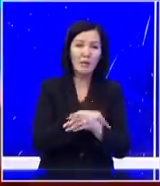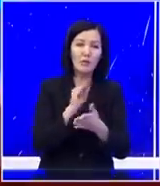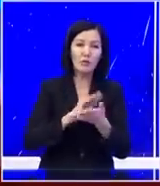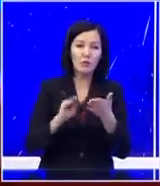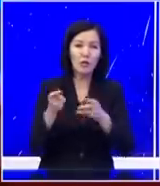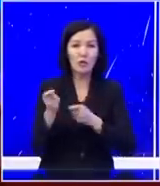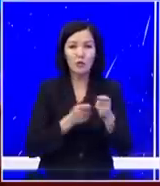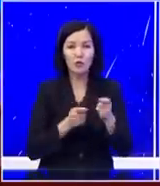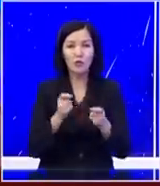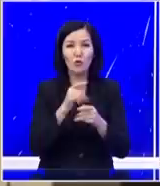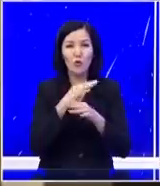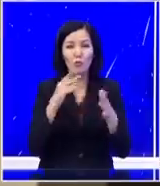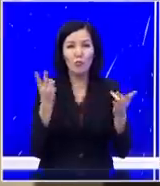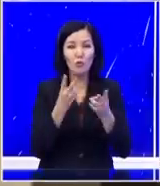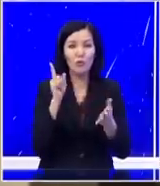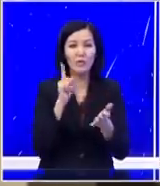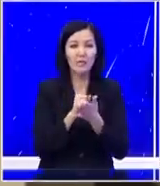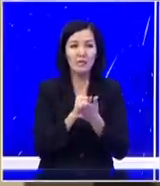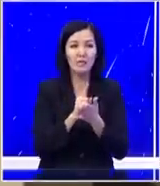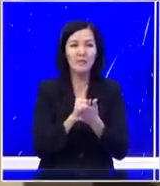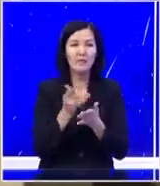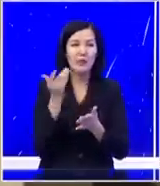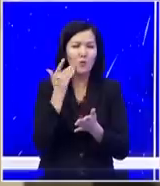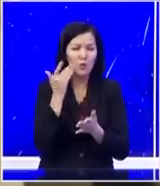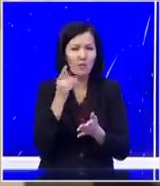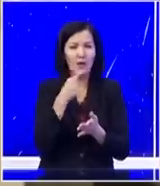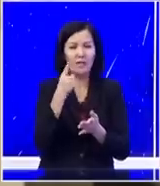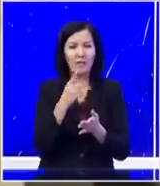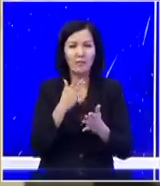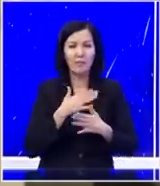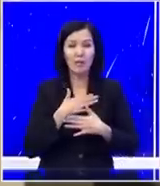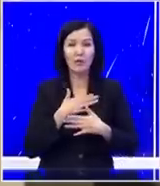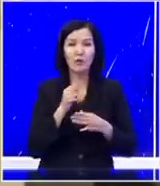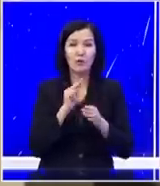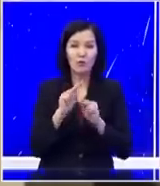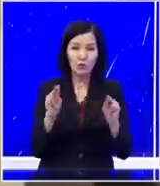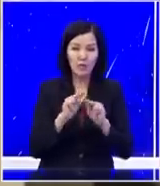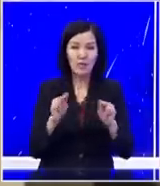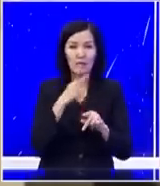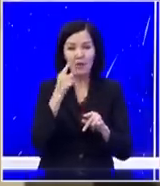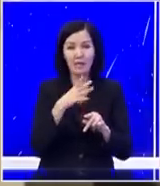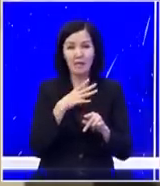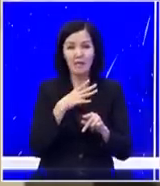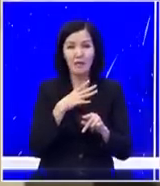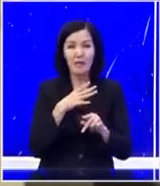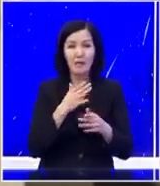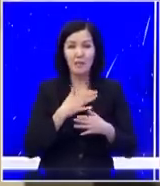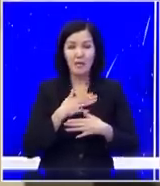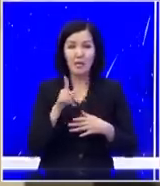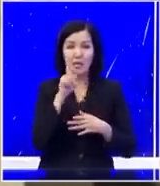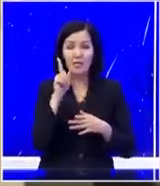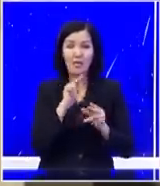жүргізушілер көп болуы тиіс. Үнемі айтамын. Менің де ұстаздарым айтқан нәрсе, мен де өздеріңіз сияқты жастарға